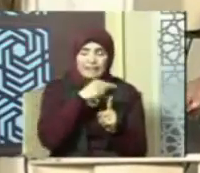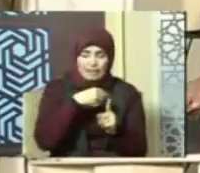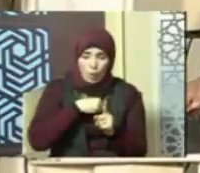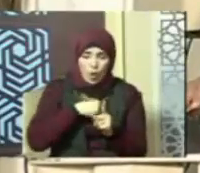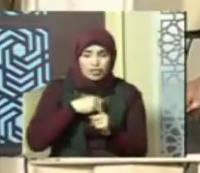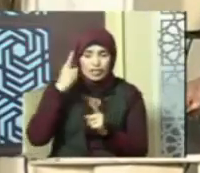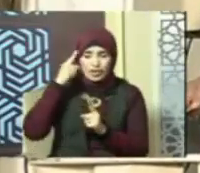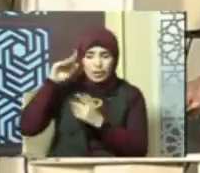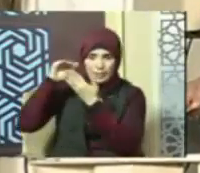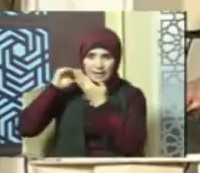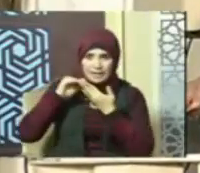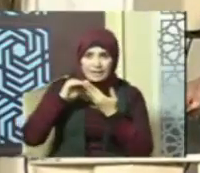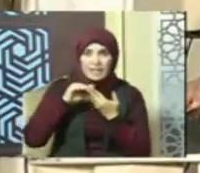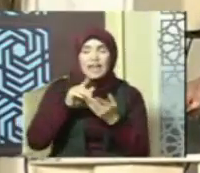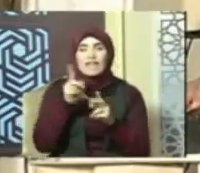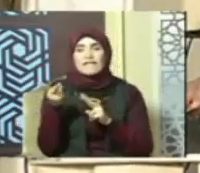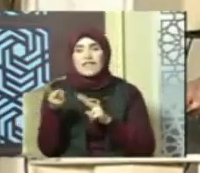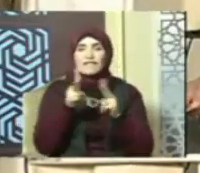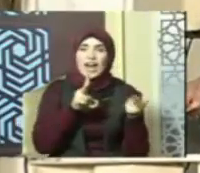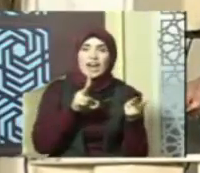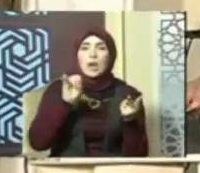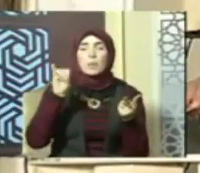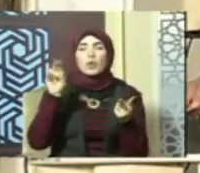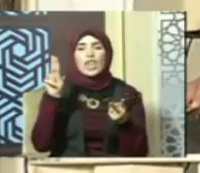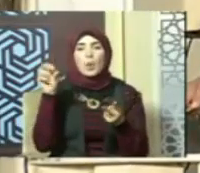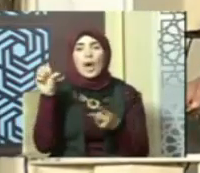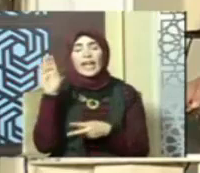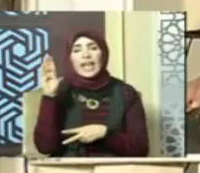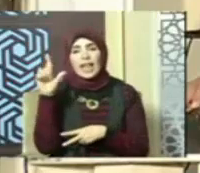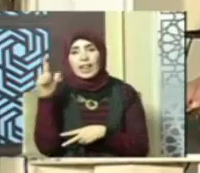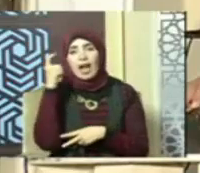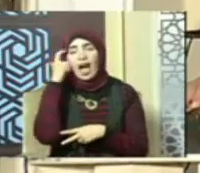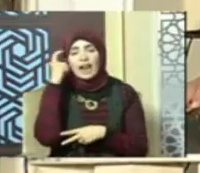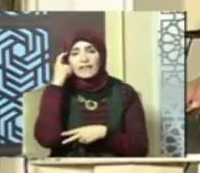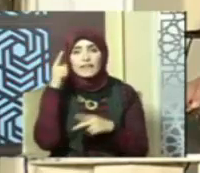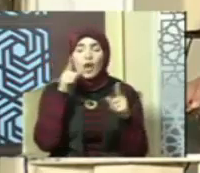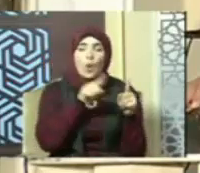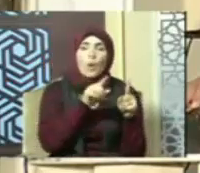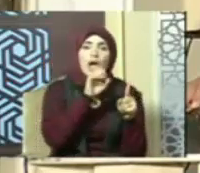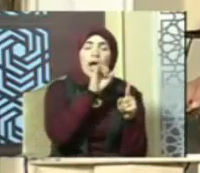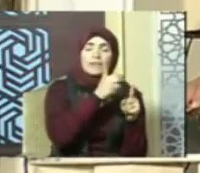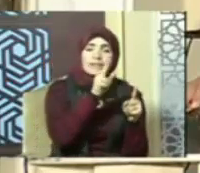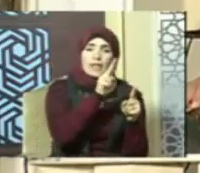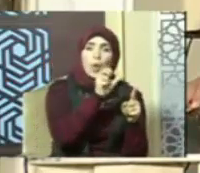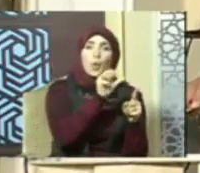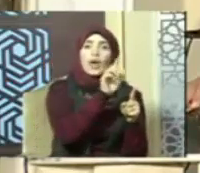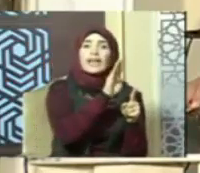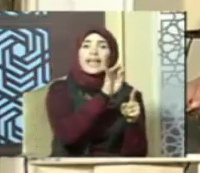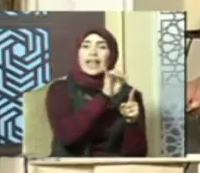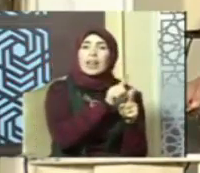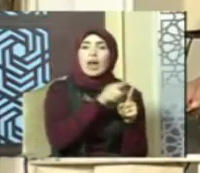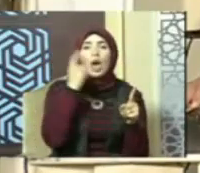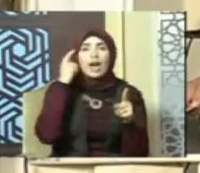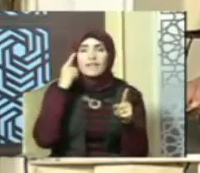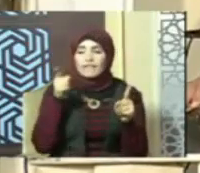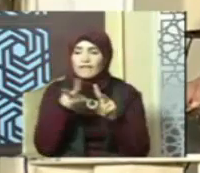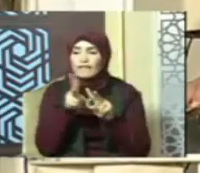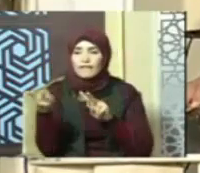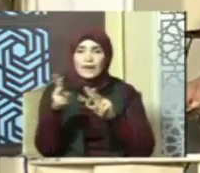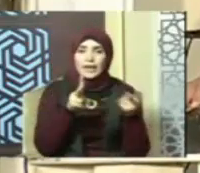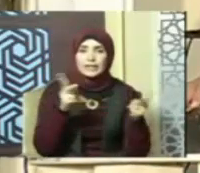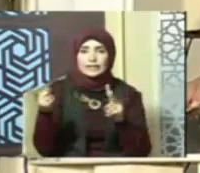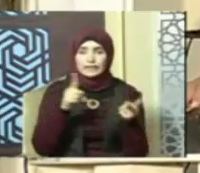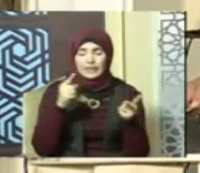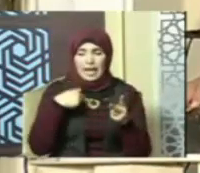وفرق بين المتوكل الذي يأخذ بالأسباب ويفوض النتائج لله، وبين